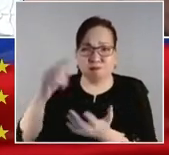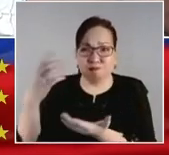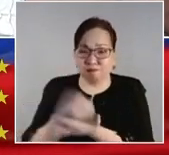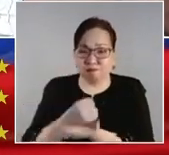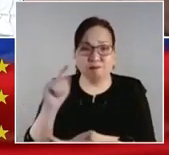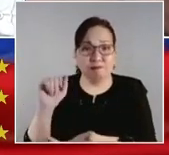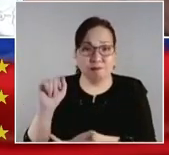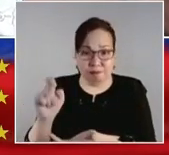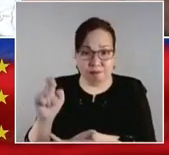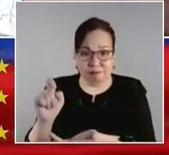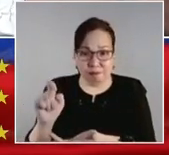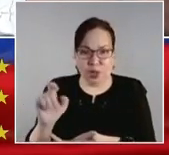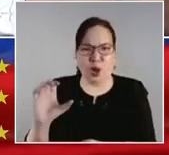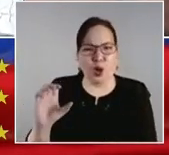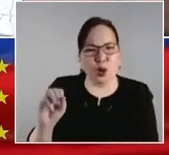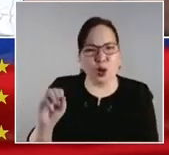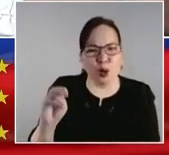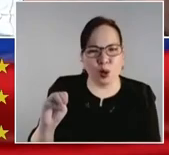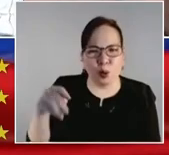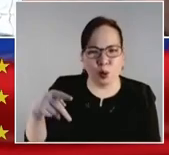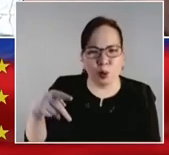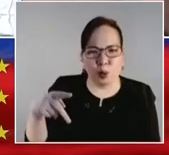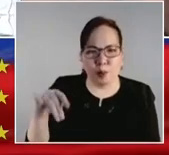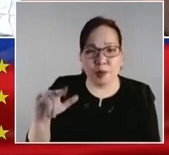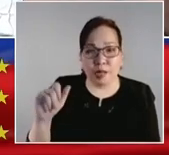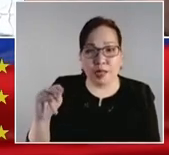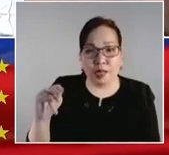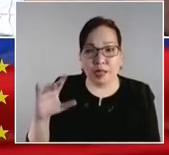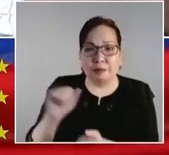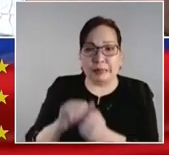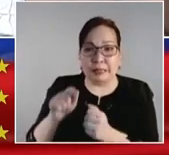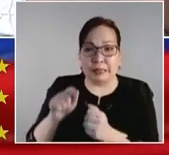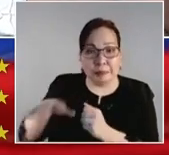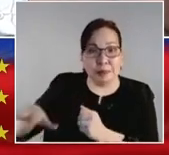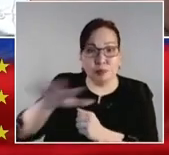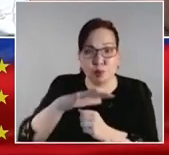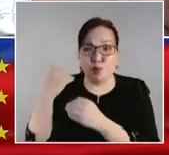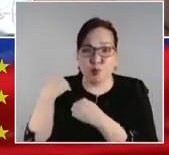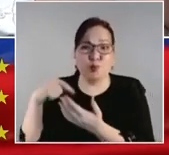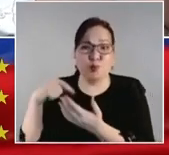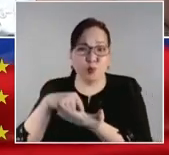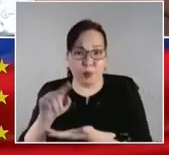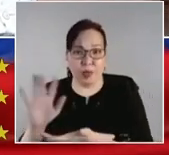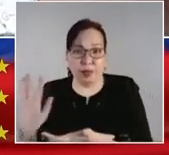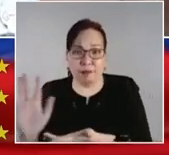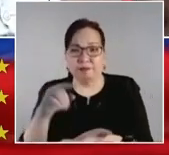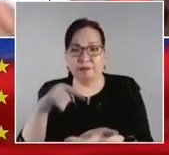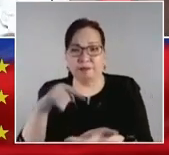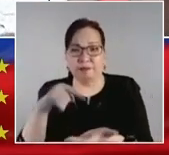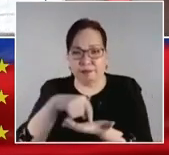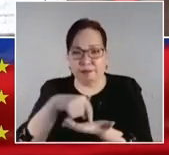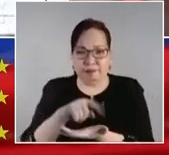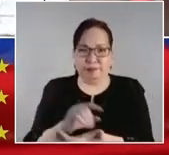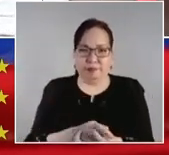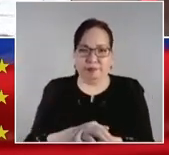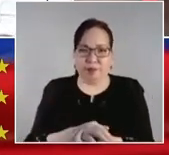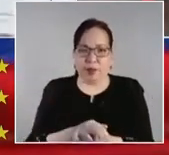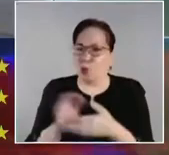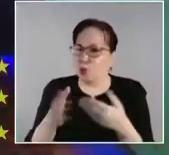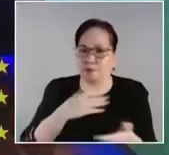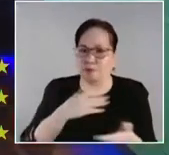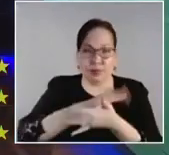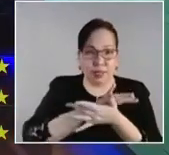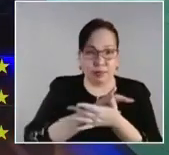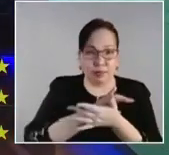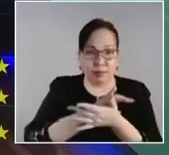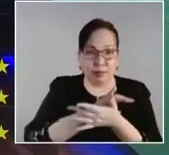para mas maging responsibilidad din, mas responsible ang ating mga mamamayan. Okay. Whether it's a pandemic or not. Nananawagan po kayo ng